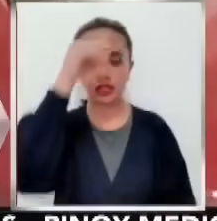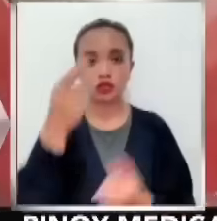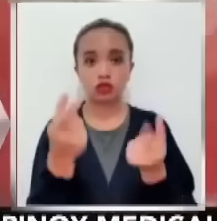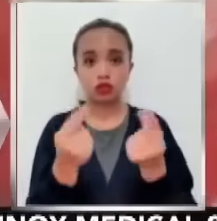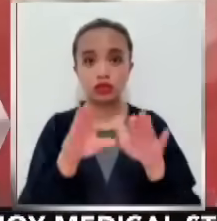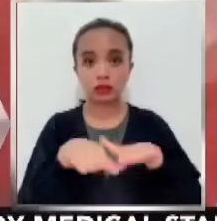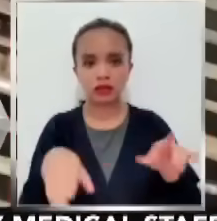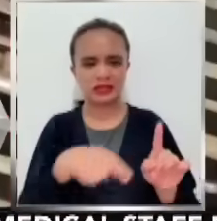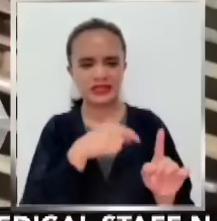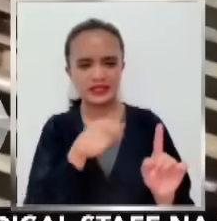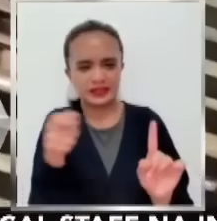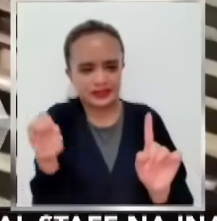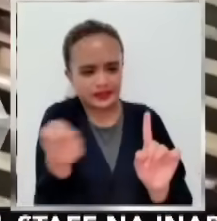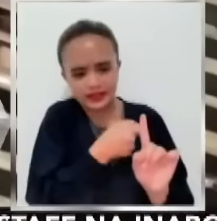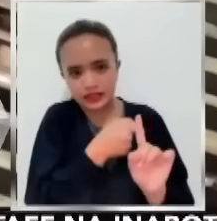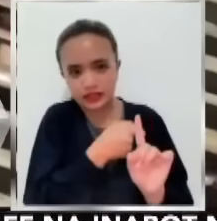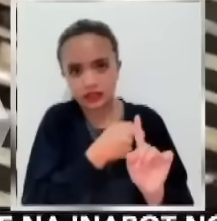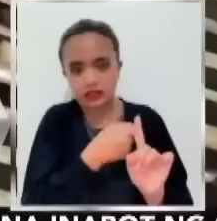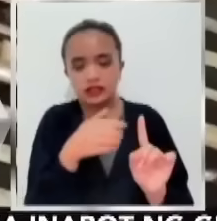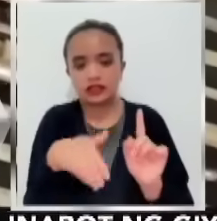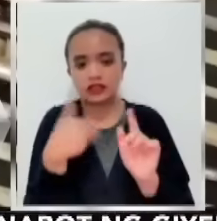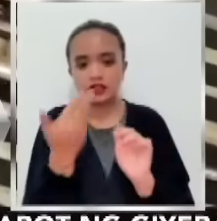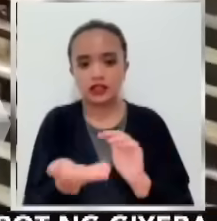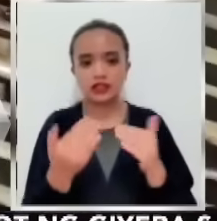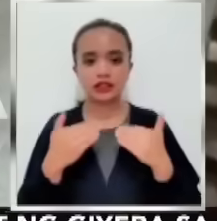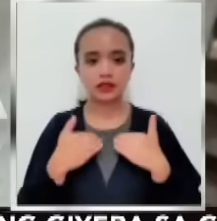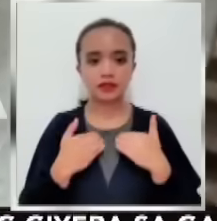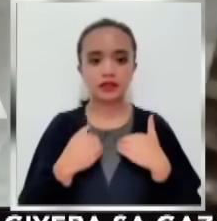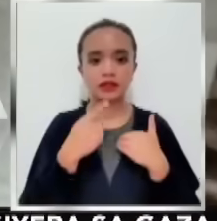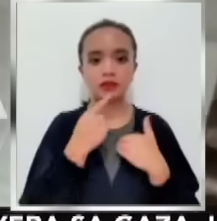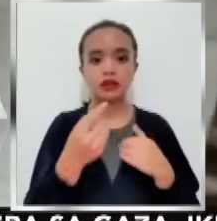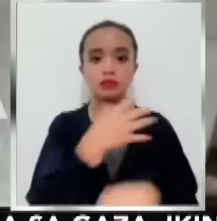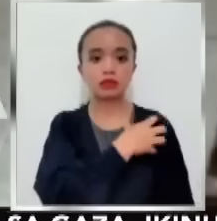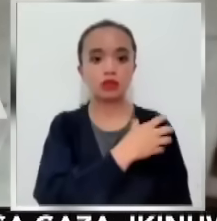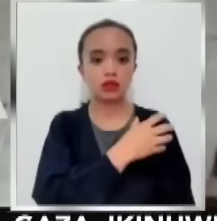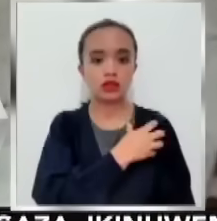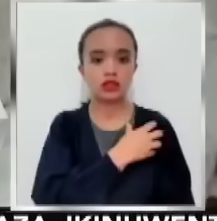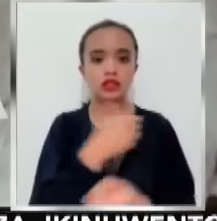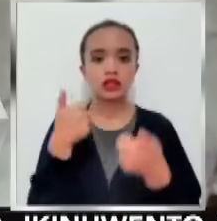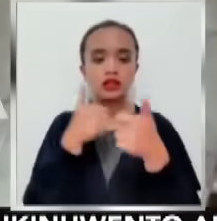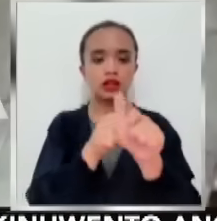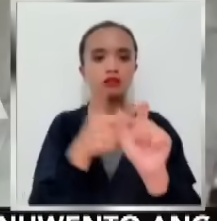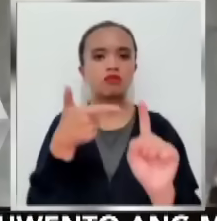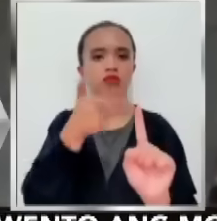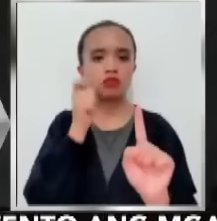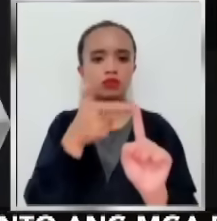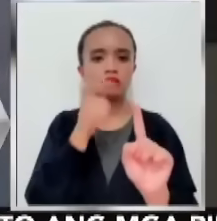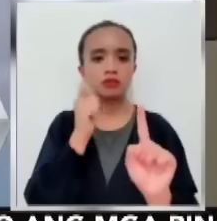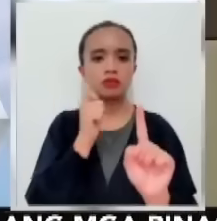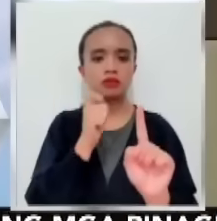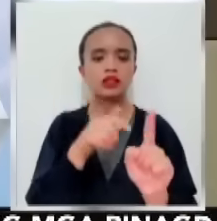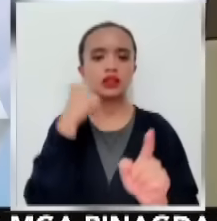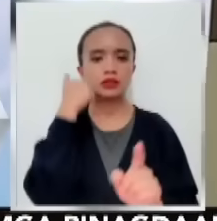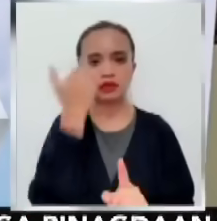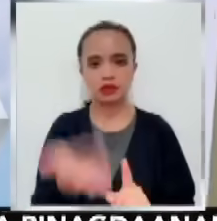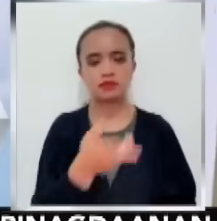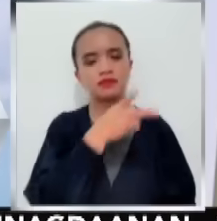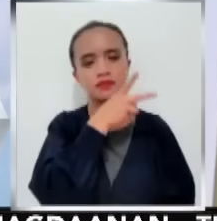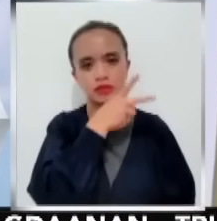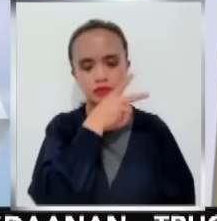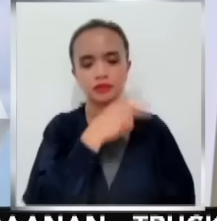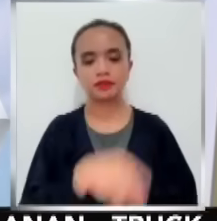pumalahaw ang mga bata, napilitan na raw ang mga pulis na sumugod at binaril nila ang suspect na dead on the spot. Si